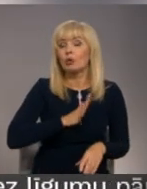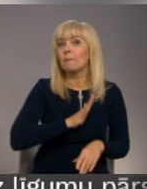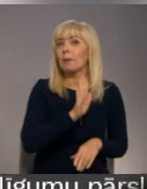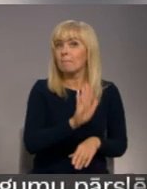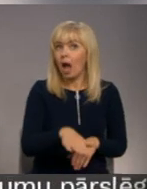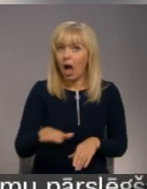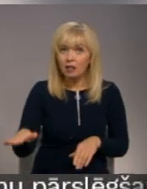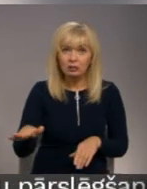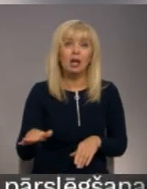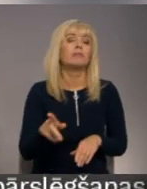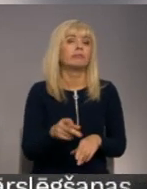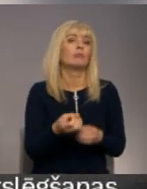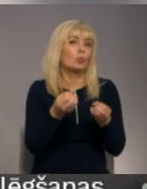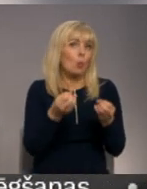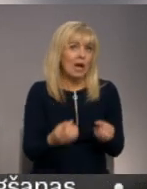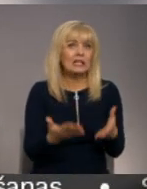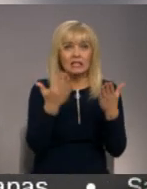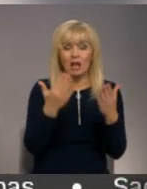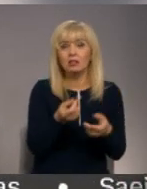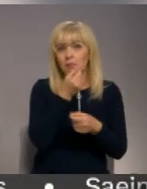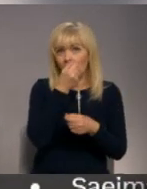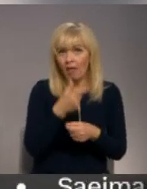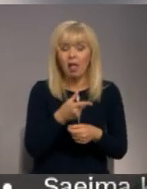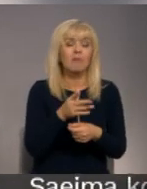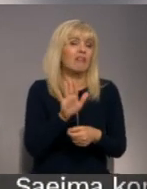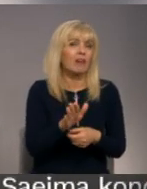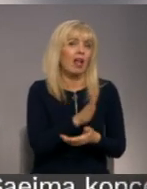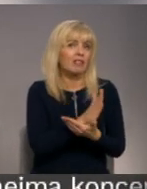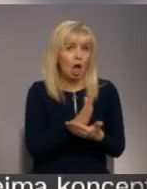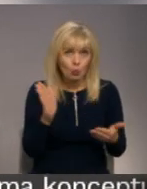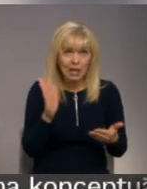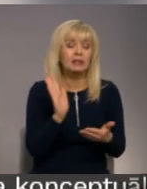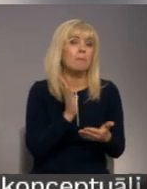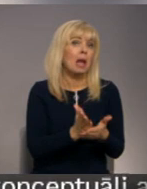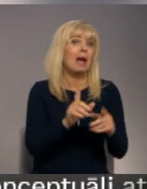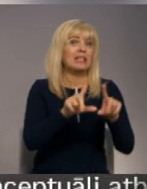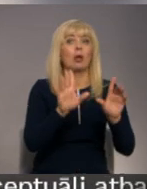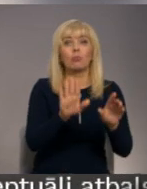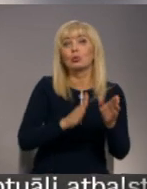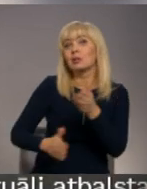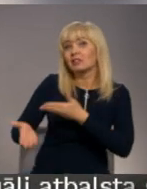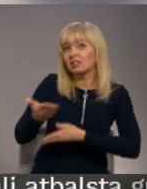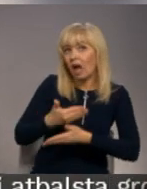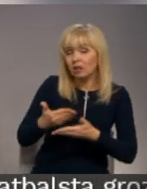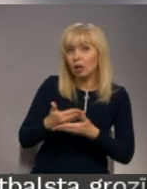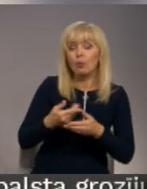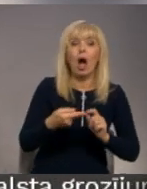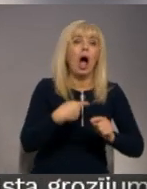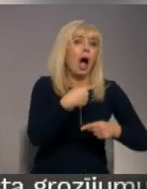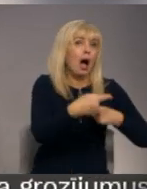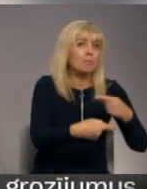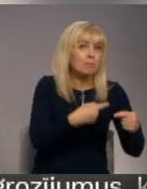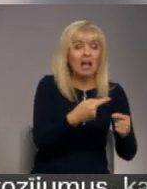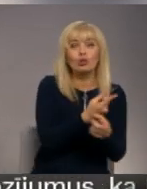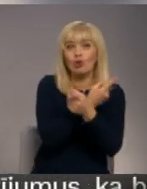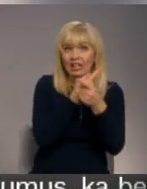bērni, izkristalizējies secinājums nelaime varēja nenotikt, ja iestādes būtu sadarbojušās, apmainījušās ar informāciju. Lai